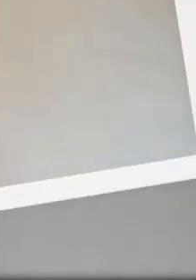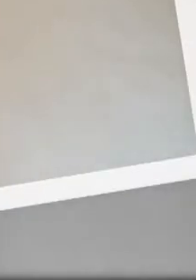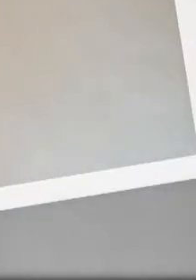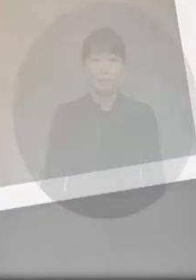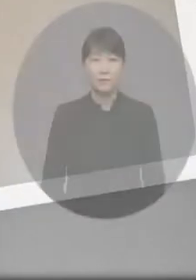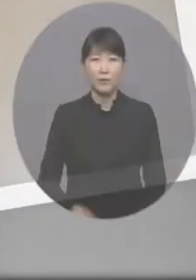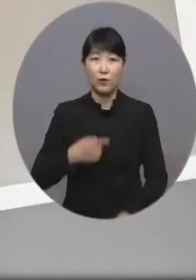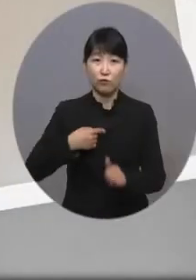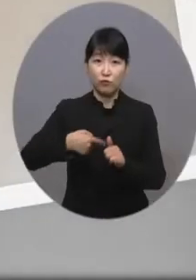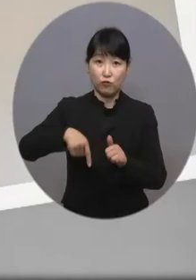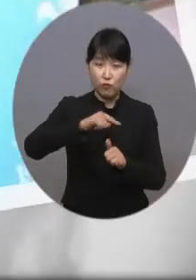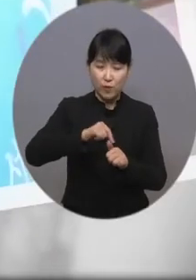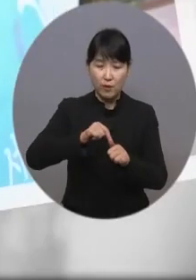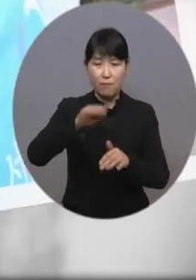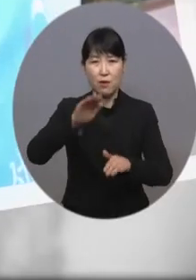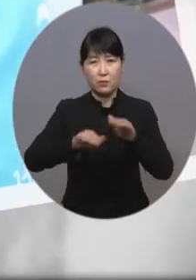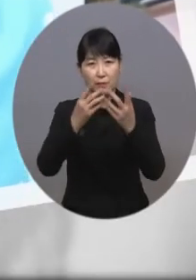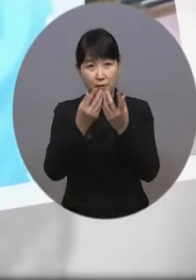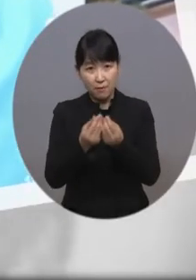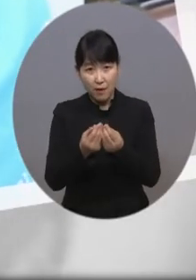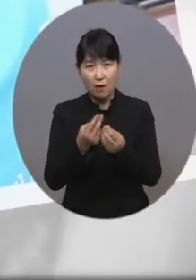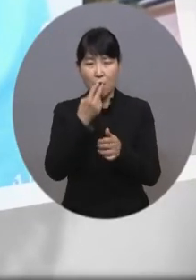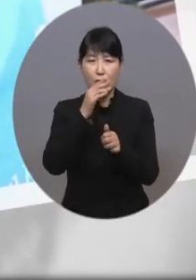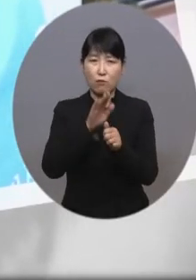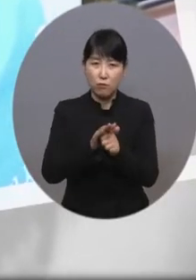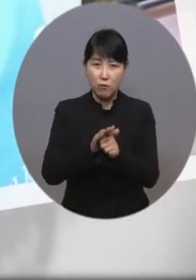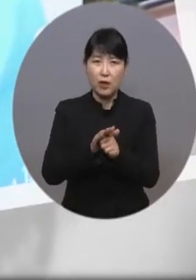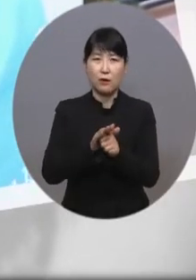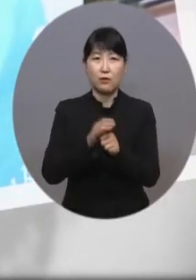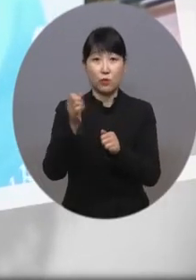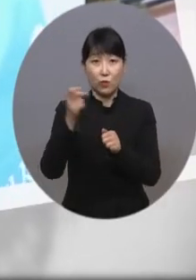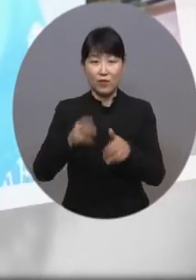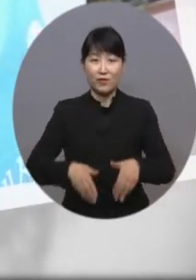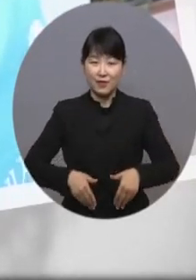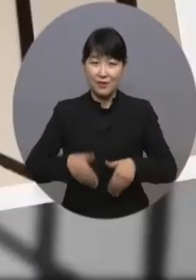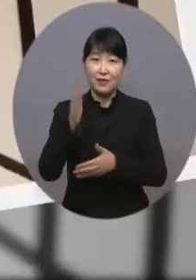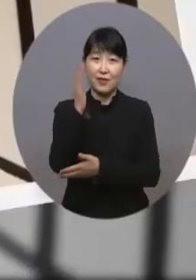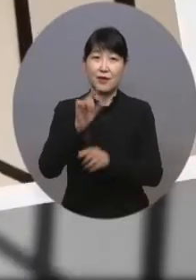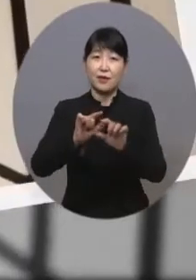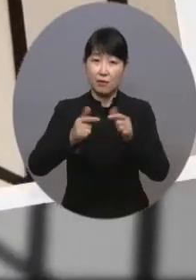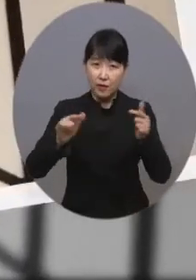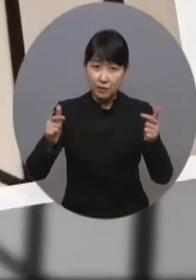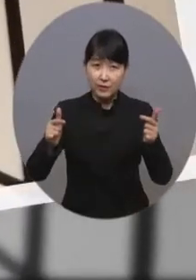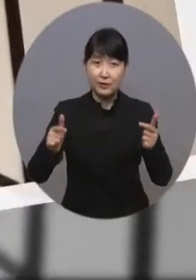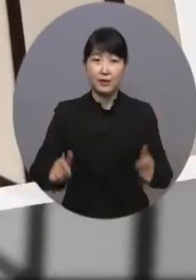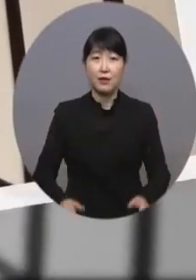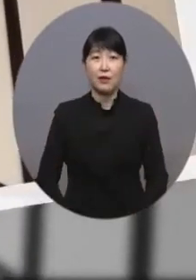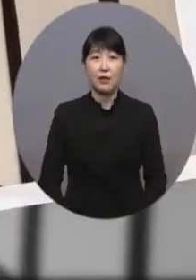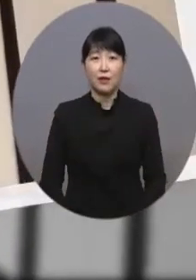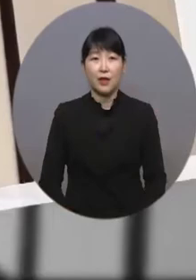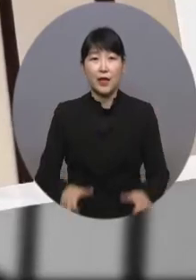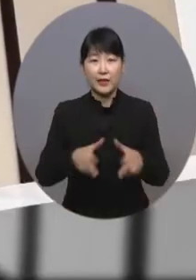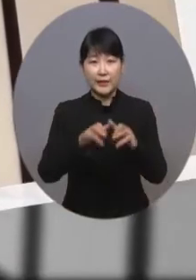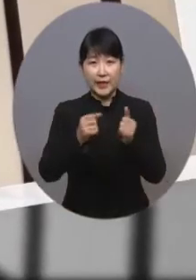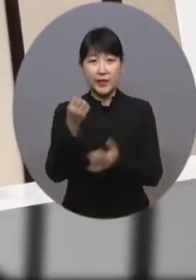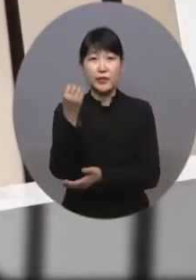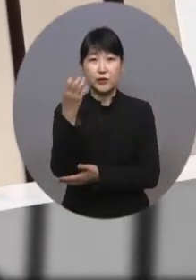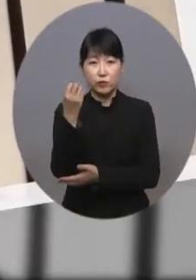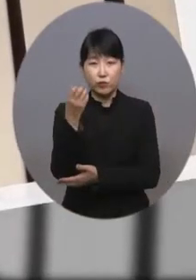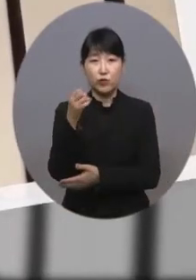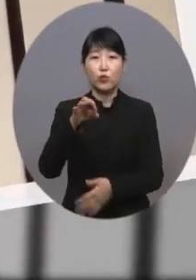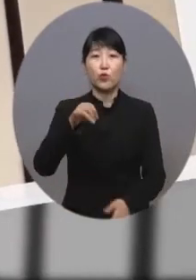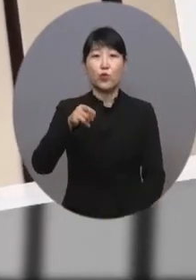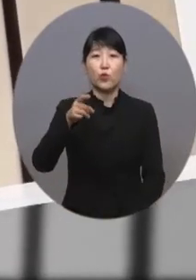우리 주변에서 일어나는 불공정한 사례부터 억울한 사연, 따뜻한 미담까지 장애인신문과